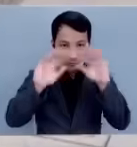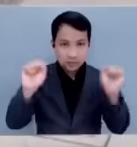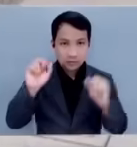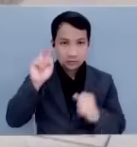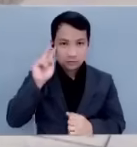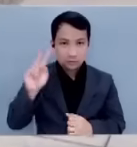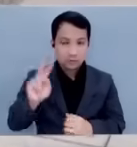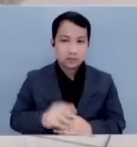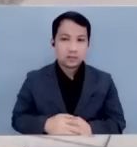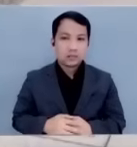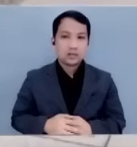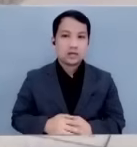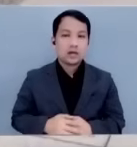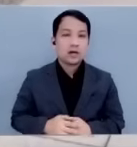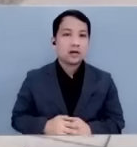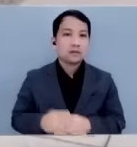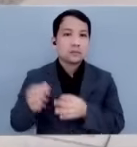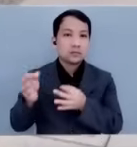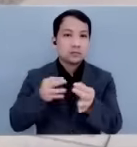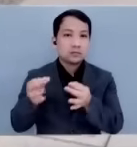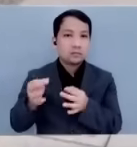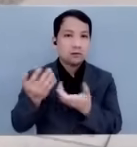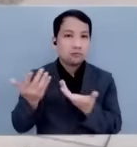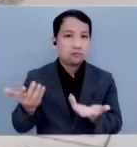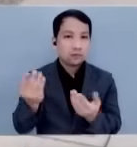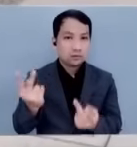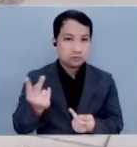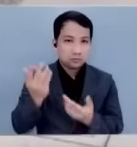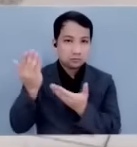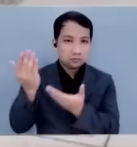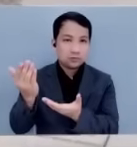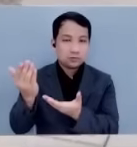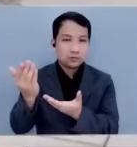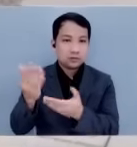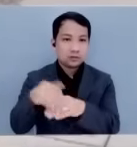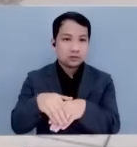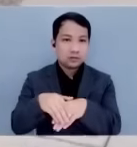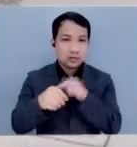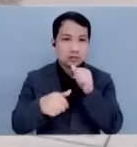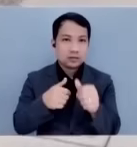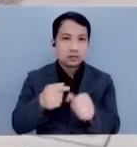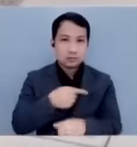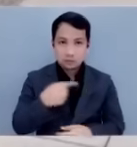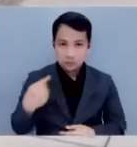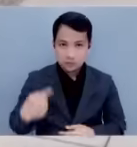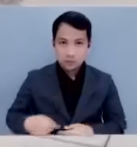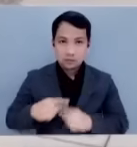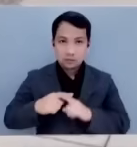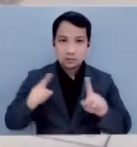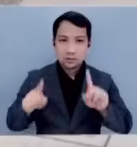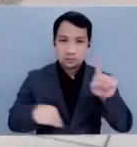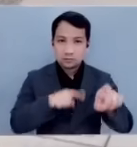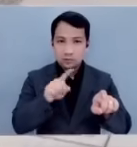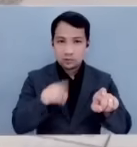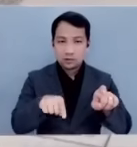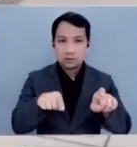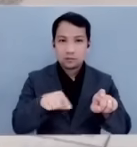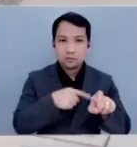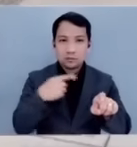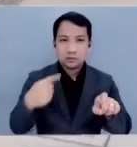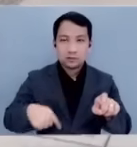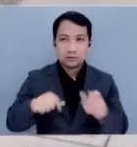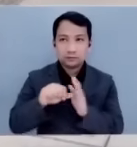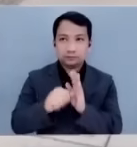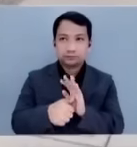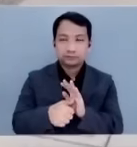Marcos. Paliwanag niya, walang anumang proposal na tinatanggihan ng Pilipinas mula sa China pero kinu-question ng bansa ang iginigiit